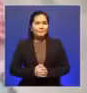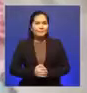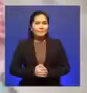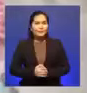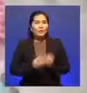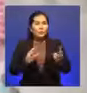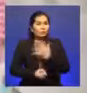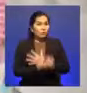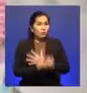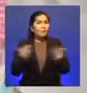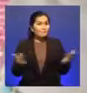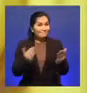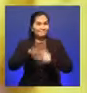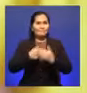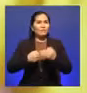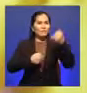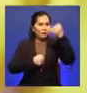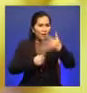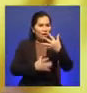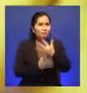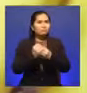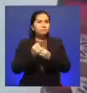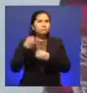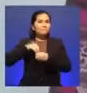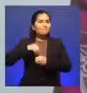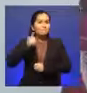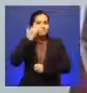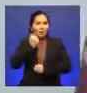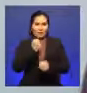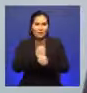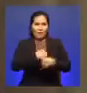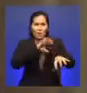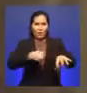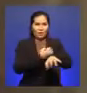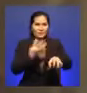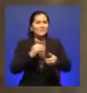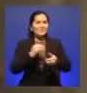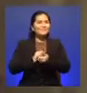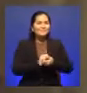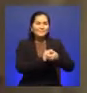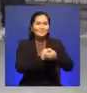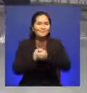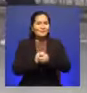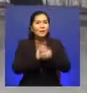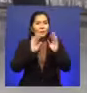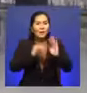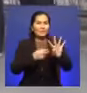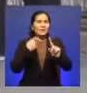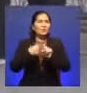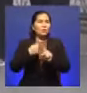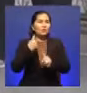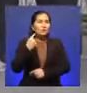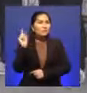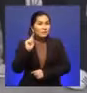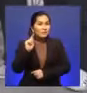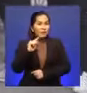การสร้างโอกาสทั้ง5ด้านเกิดขึ้นได้เพราะเกิดจากการทำงานร่วมกันของ4องค์กรหลักหรือ4บวก1อันได้แก่องค์